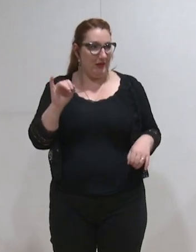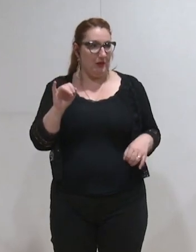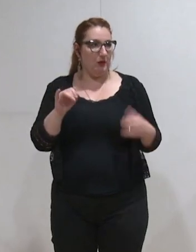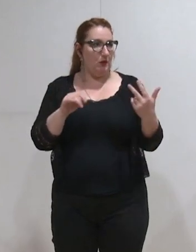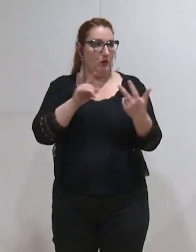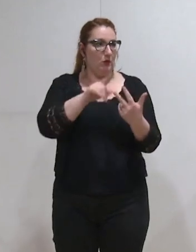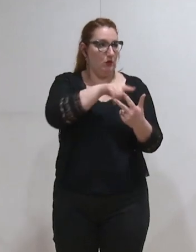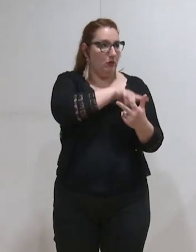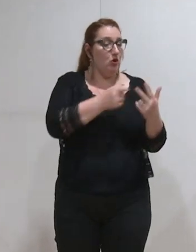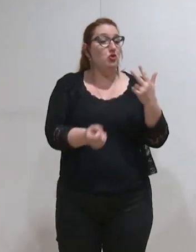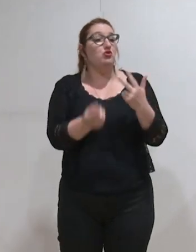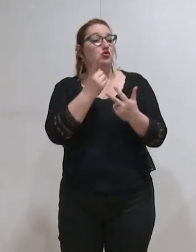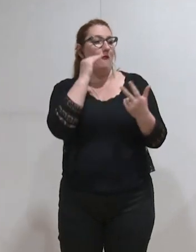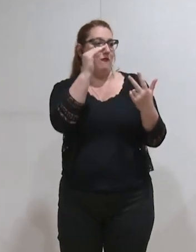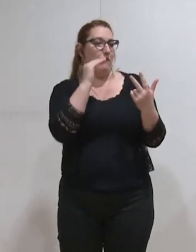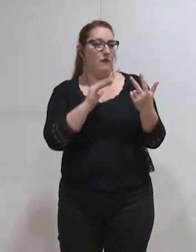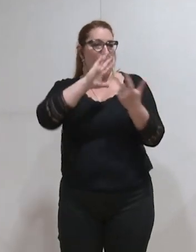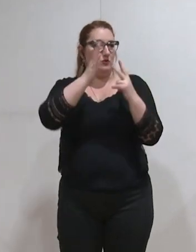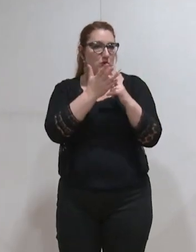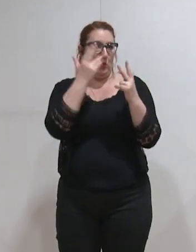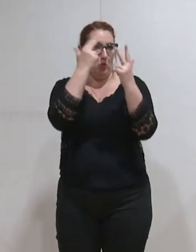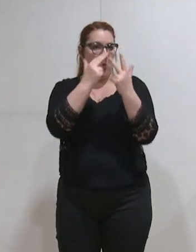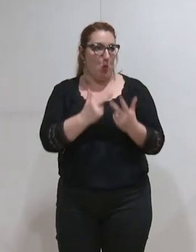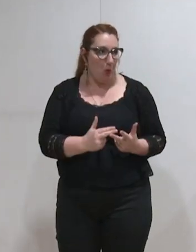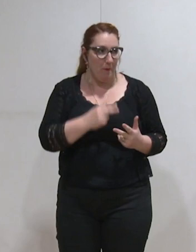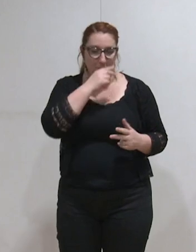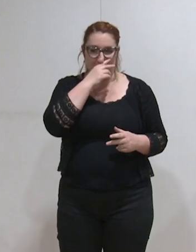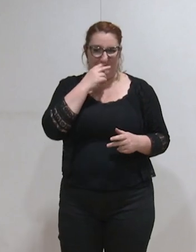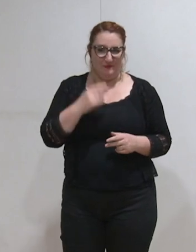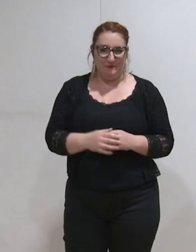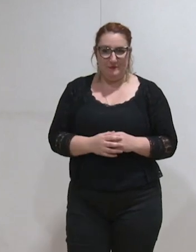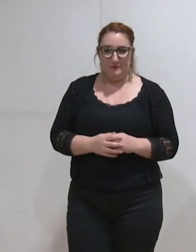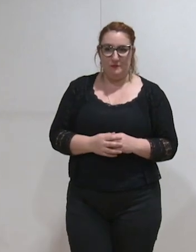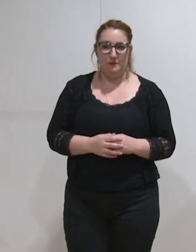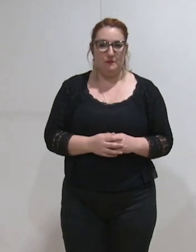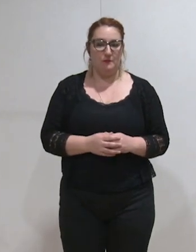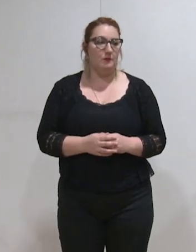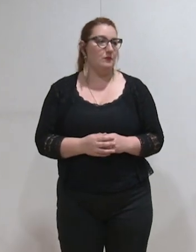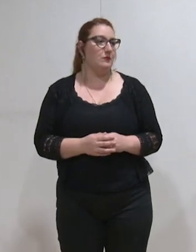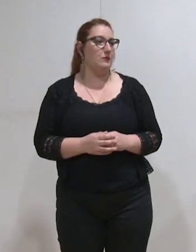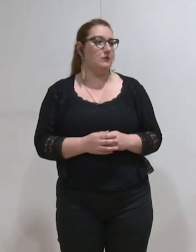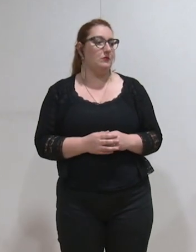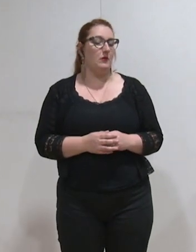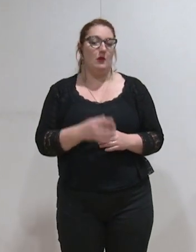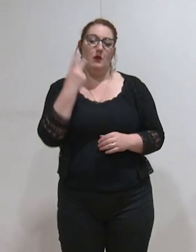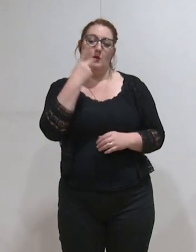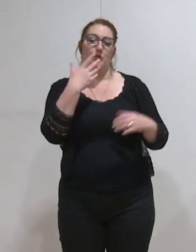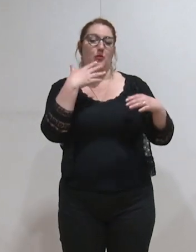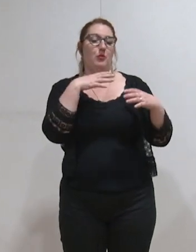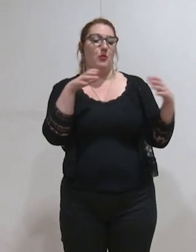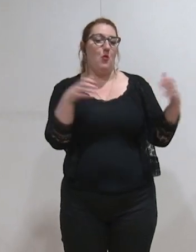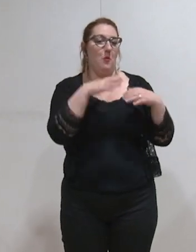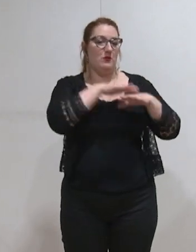trois autres groupes à l'exception donc des votes séparés qui seront transmis par le groupe rassemblement de gauche et de progrès